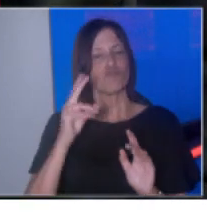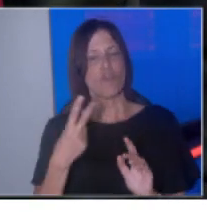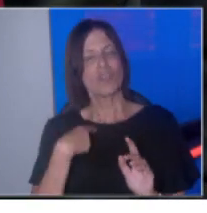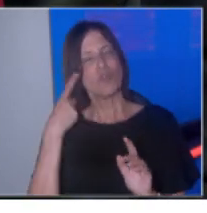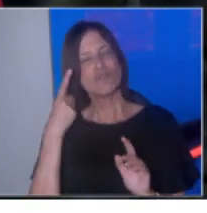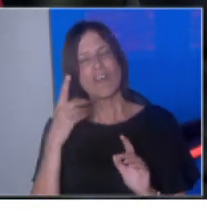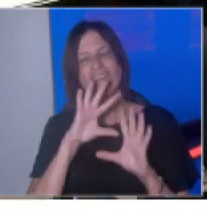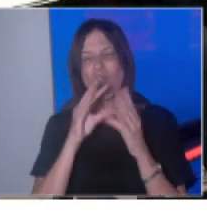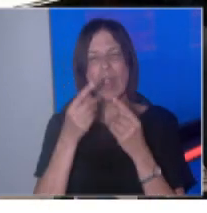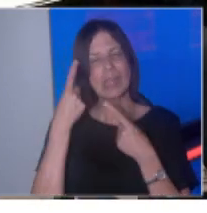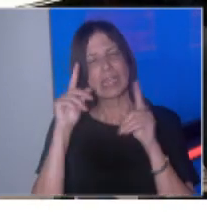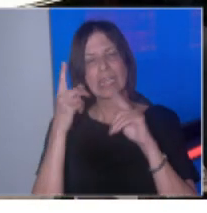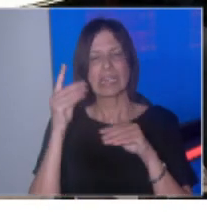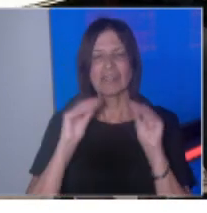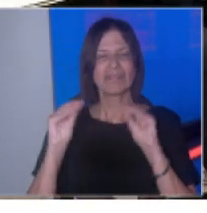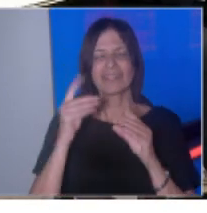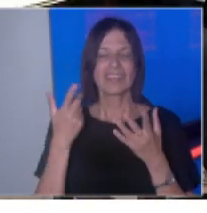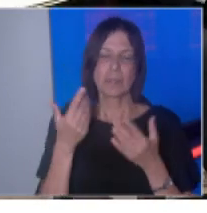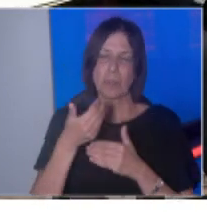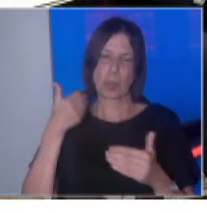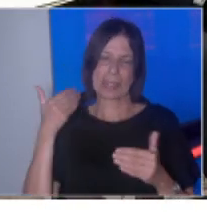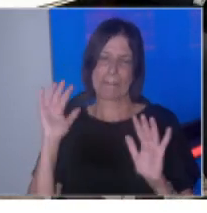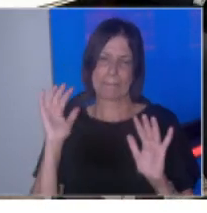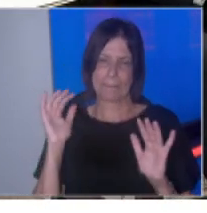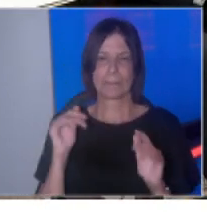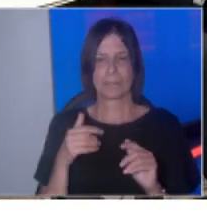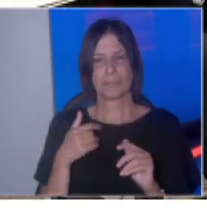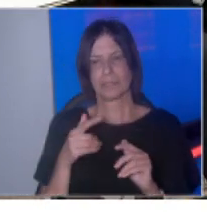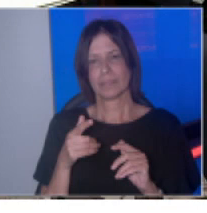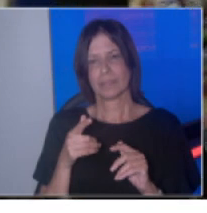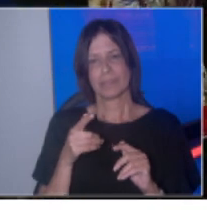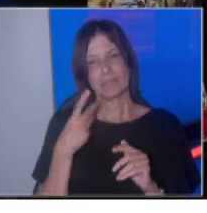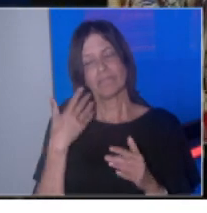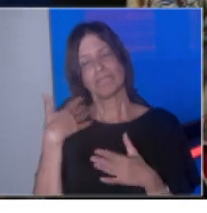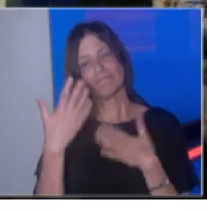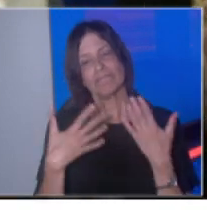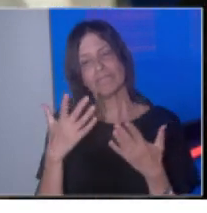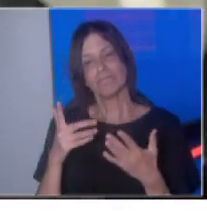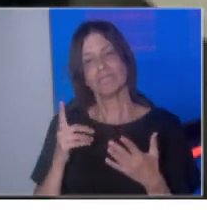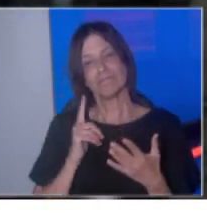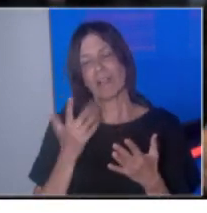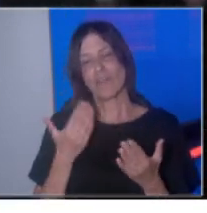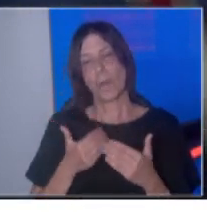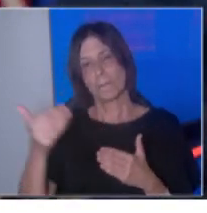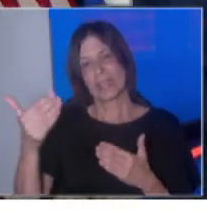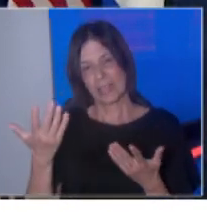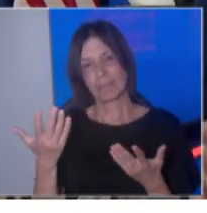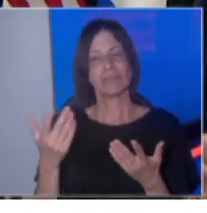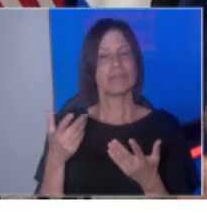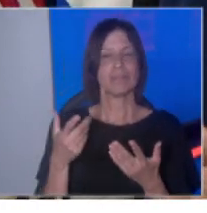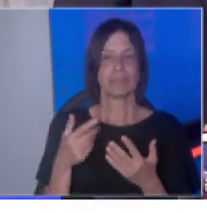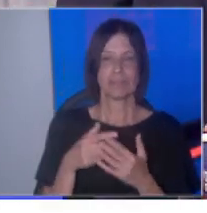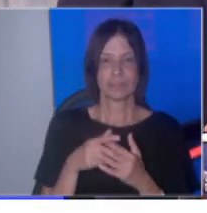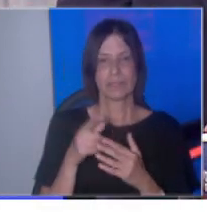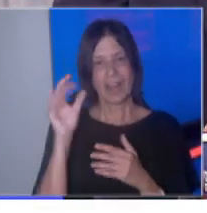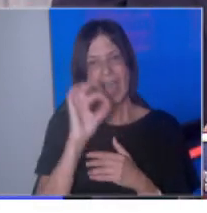שכל הסופרלטיבים זה מוקדם מדי, צריך לראות לאן זה יתפתח. ובכל מקרה, כל